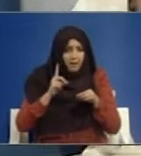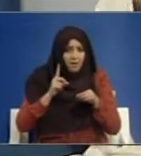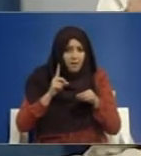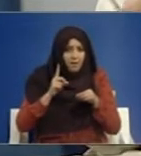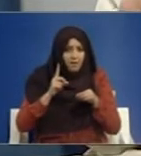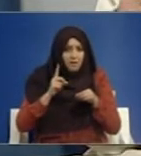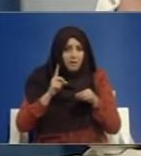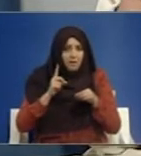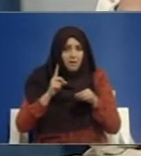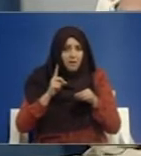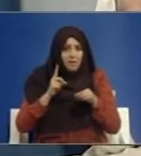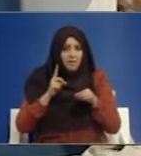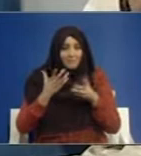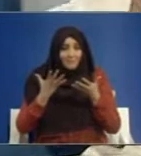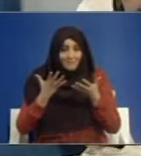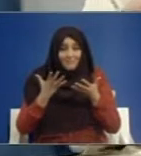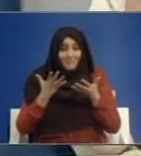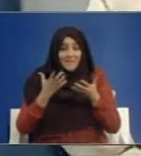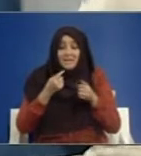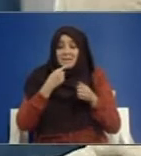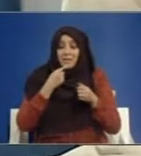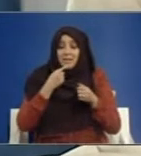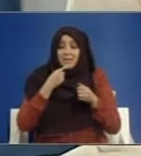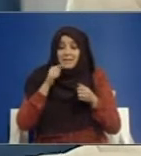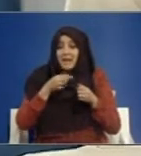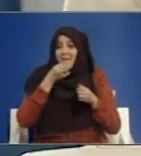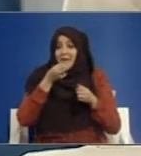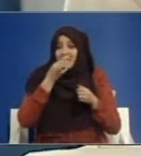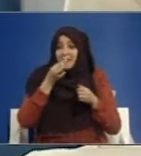هذا هو الذكر، يعني أن لا تفعل قبل أن تذكر